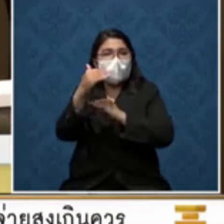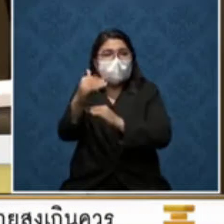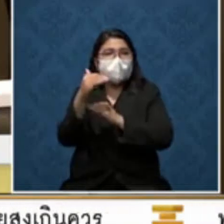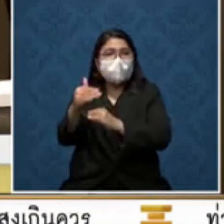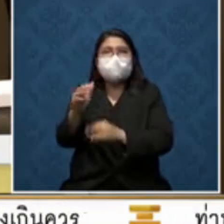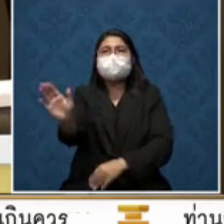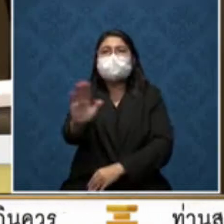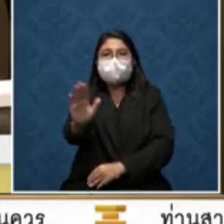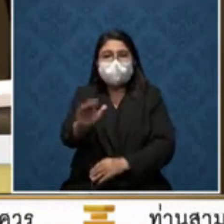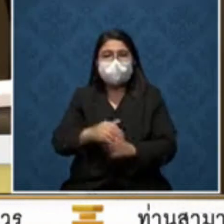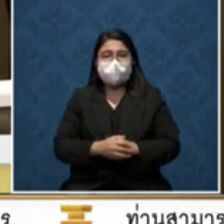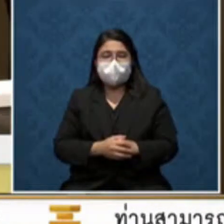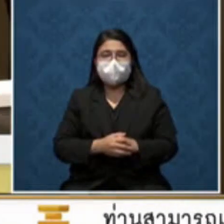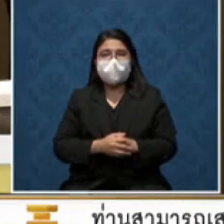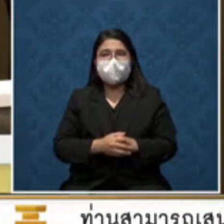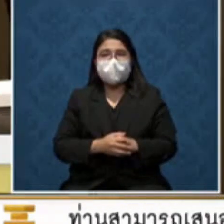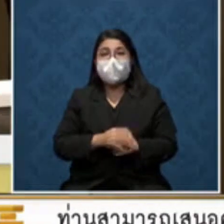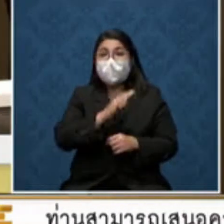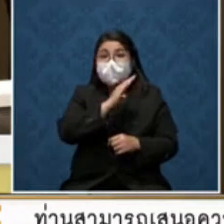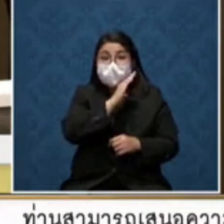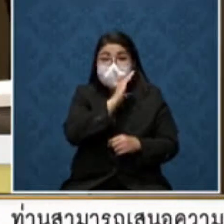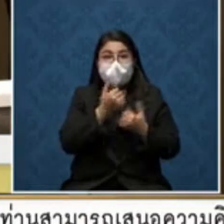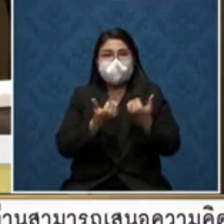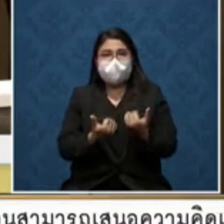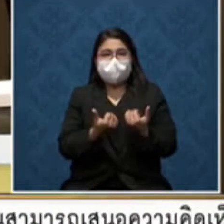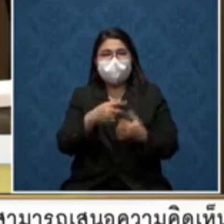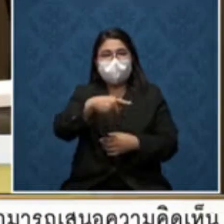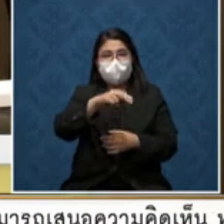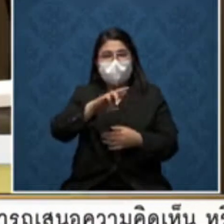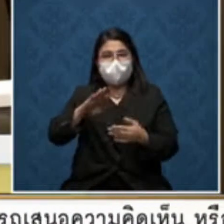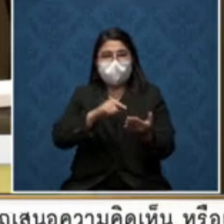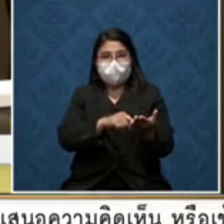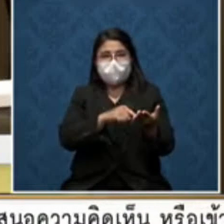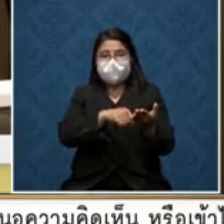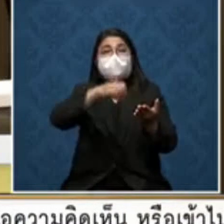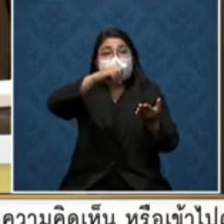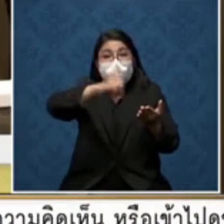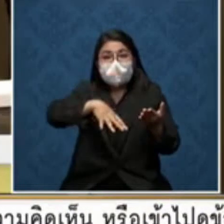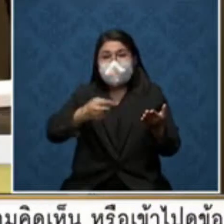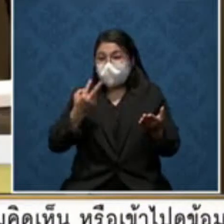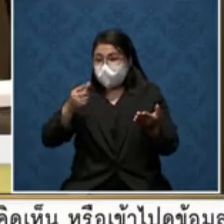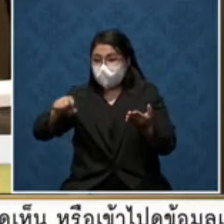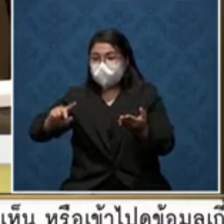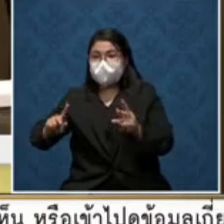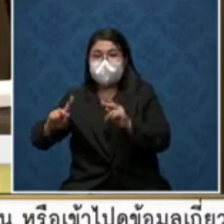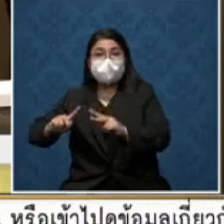ักนั้นถ้าเราวนนี้ไม่ผ่านฉะบับนี้เพาเห็นกฎกระสวงวามัพอใช้ได้